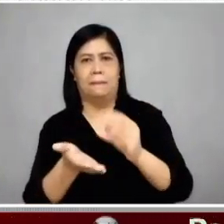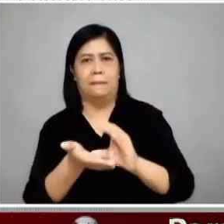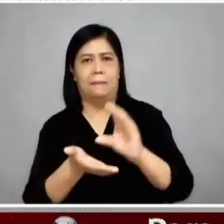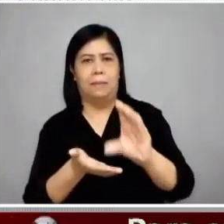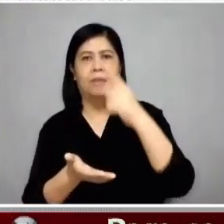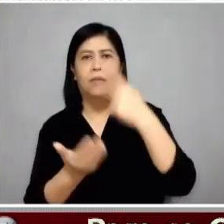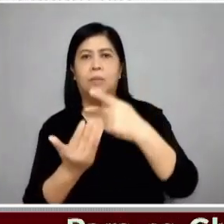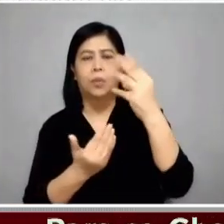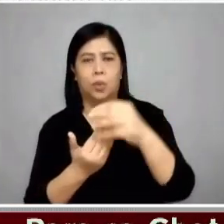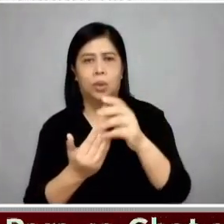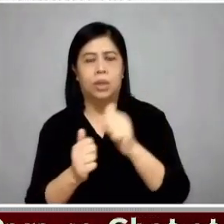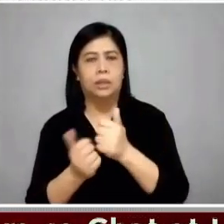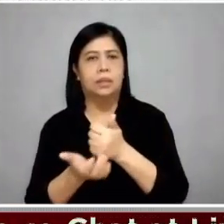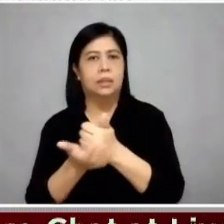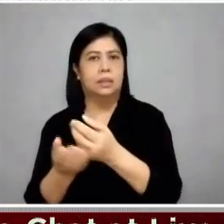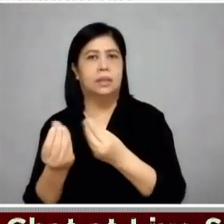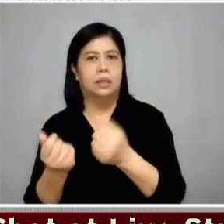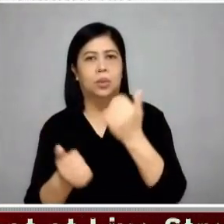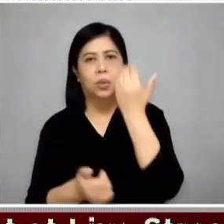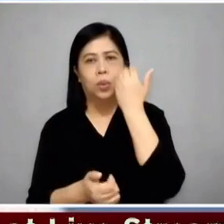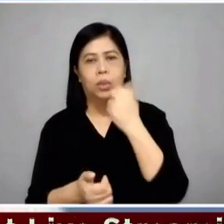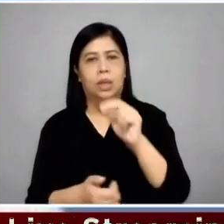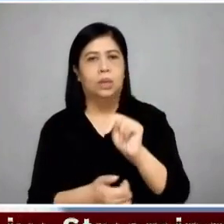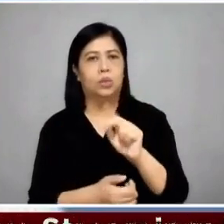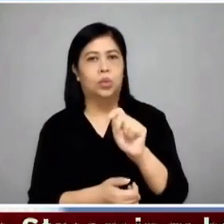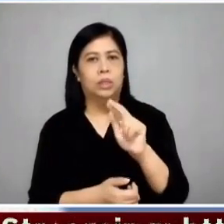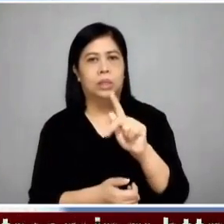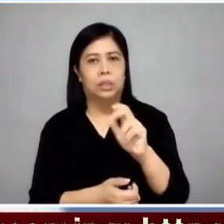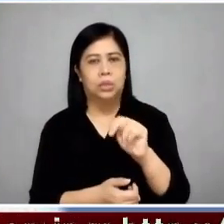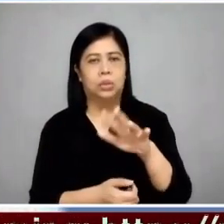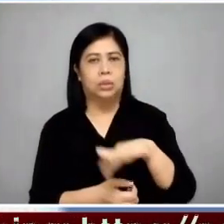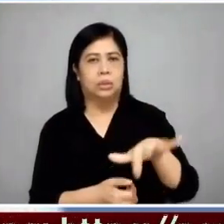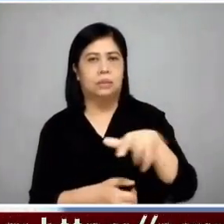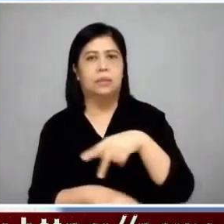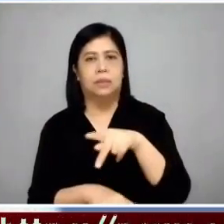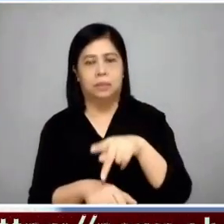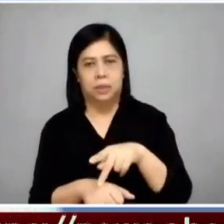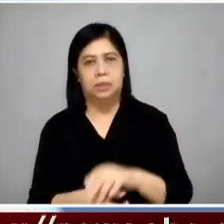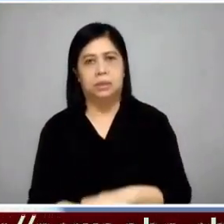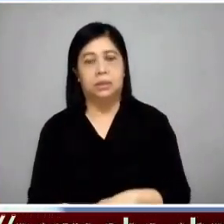na tumutugon sa undernutrition sa bansa. We are also not lacking